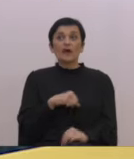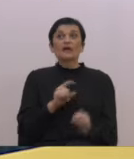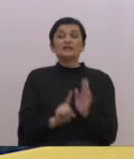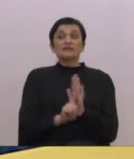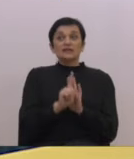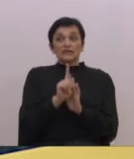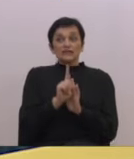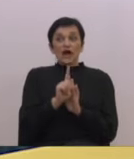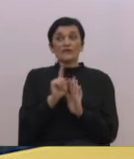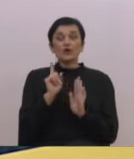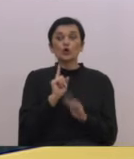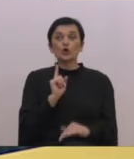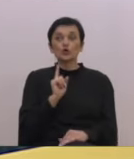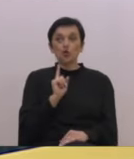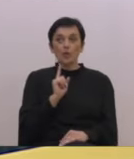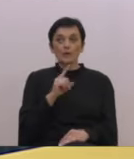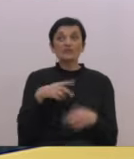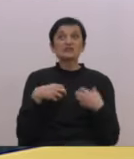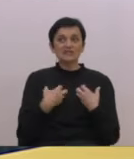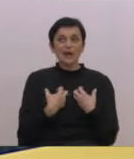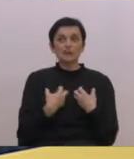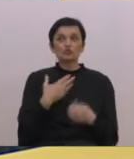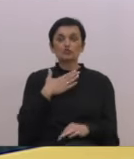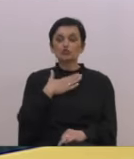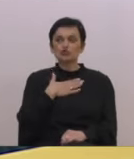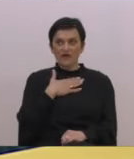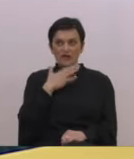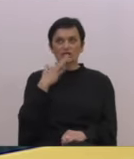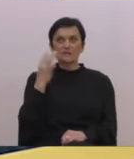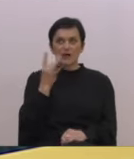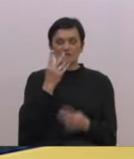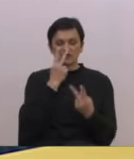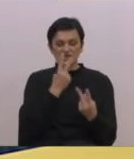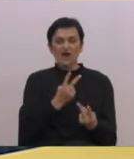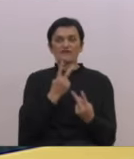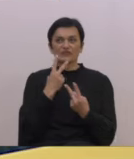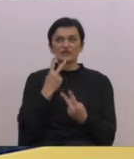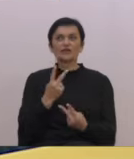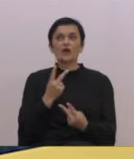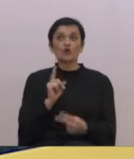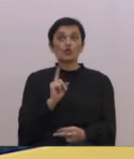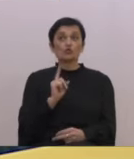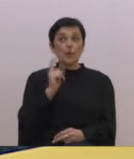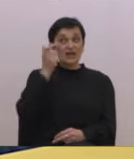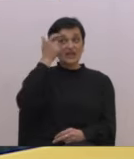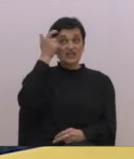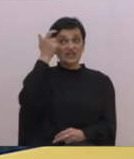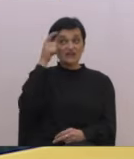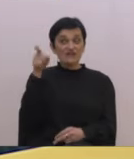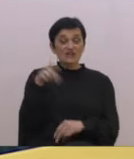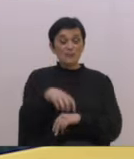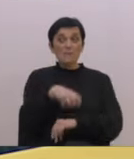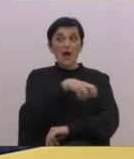დავიწყებ იქიდან, რომ სამწუხაროდ ჩვენ არაერთხელ დავინახეთ, რომ ივანიშვილის